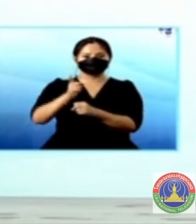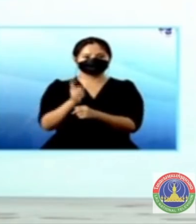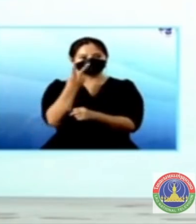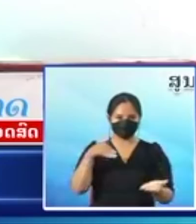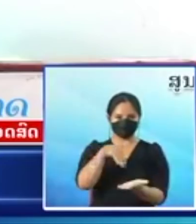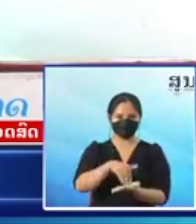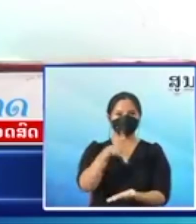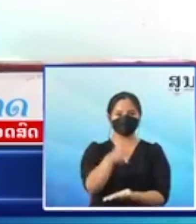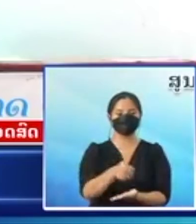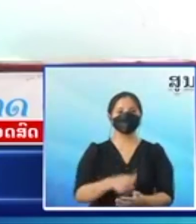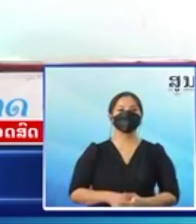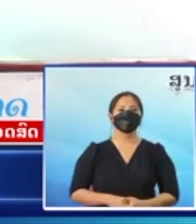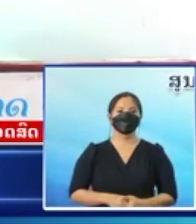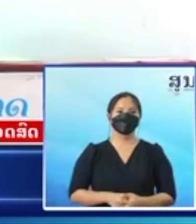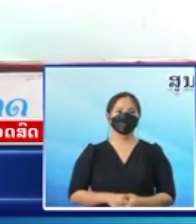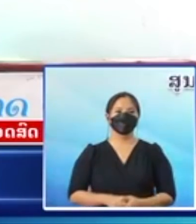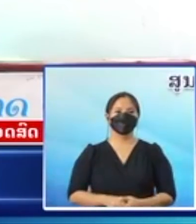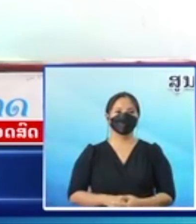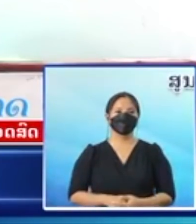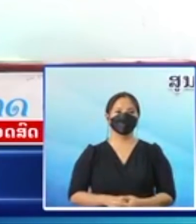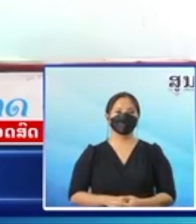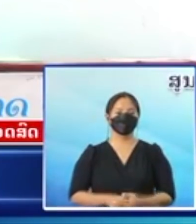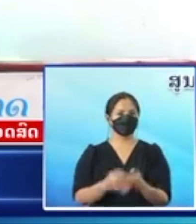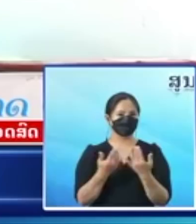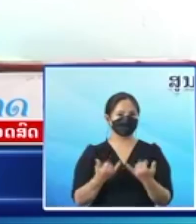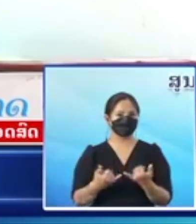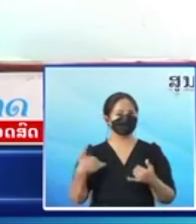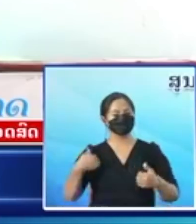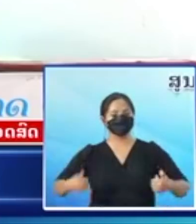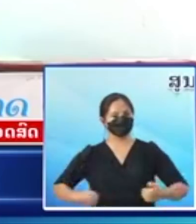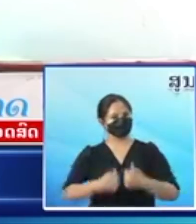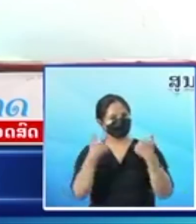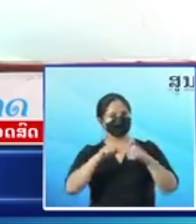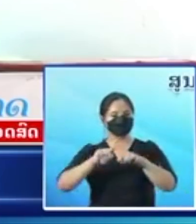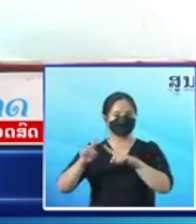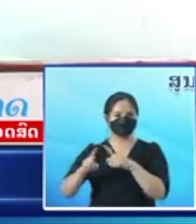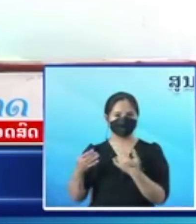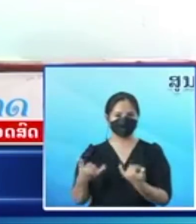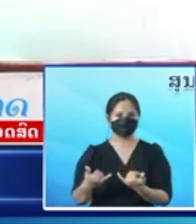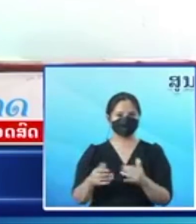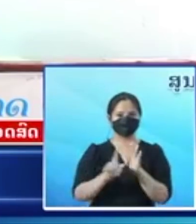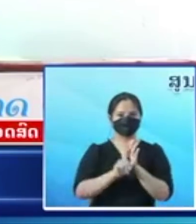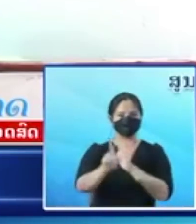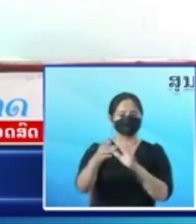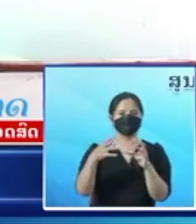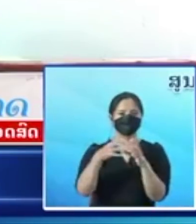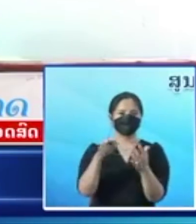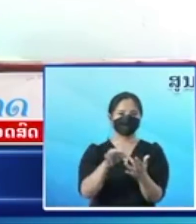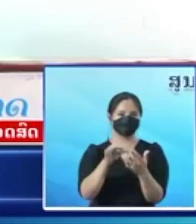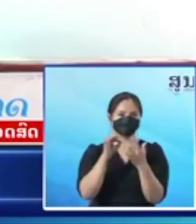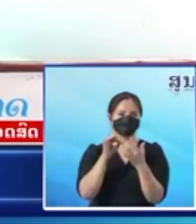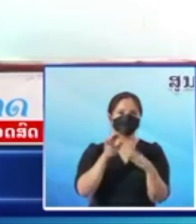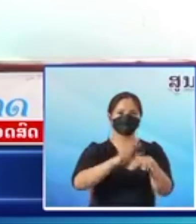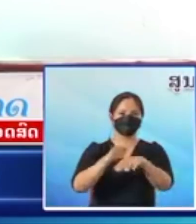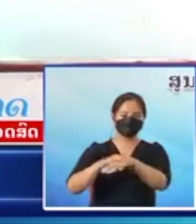เป็นห่วงฉะนั้นต่อหน้าสภาพการที่ท้าทายต่อพวกเขานี้ข้าพเจ้าต่างหน้าให้คณะเฉพาะกิจจึงเรีย